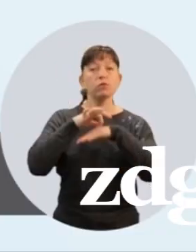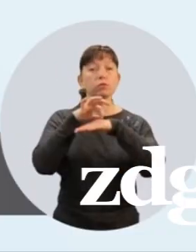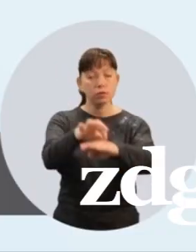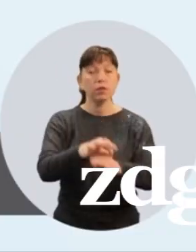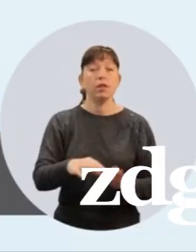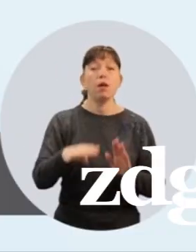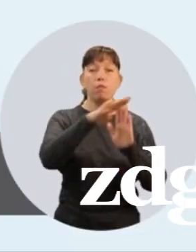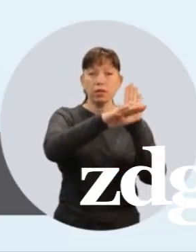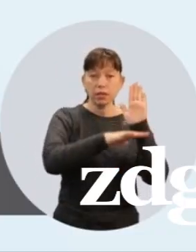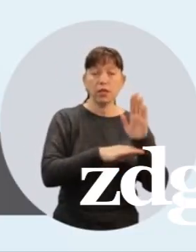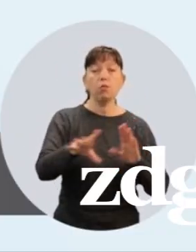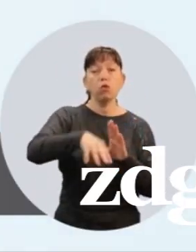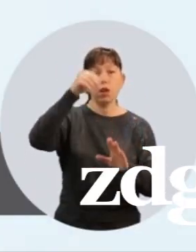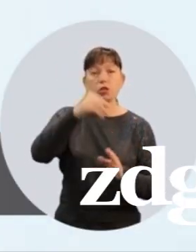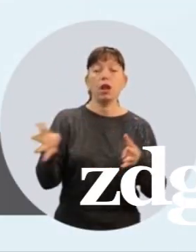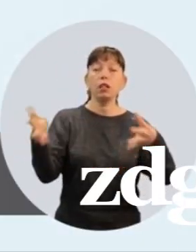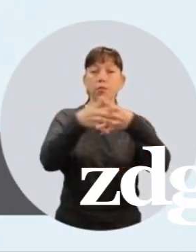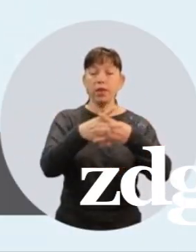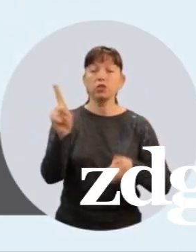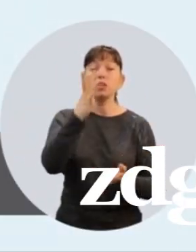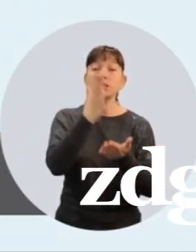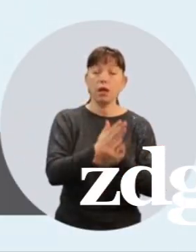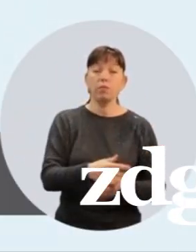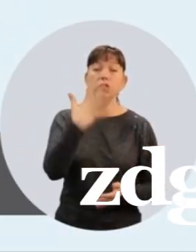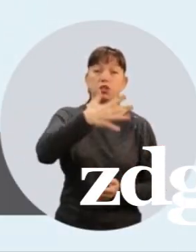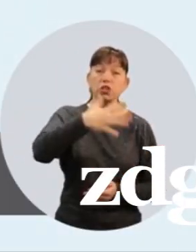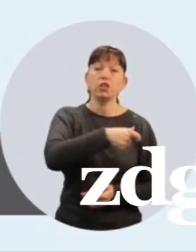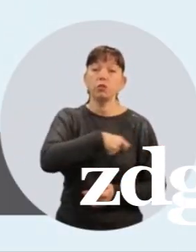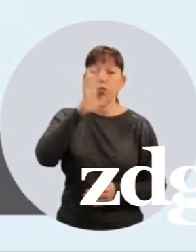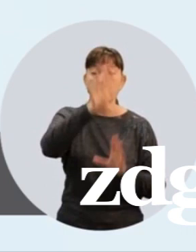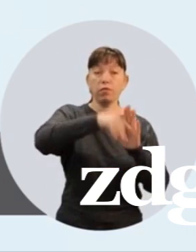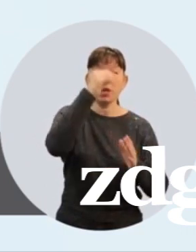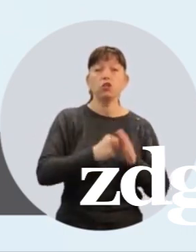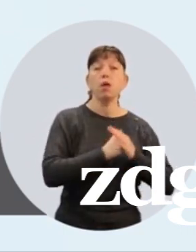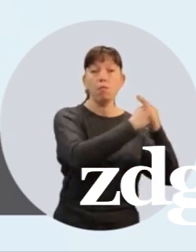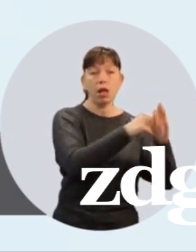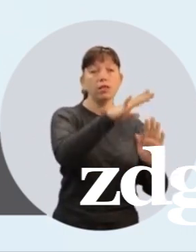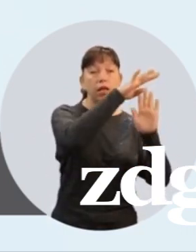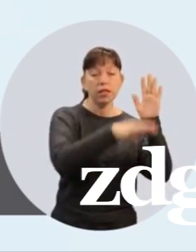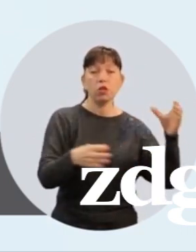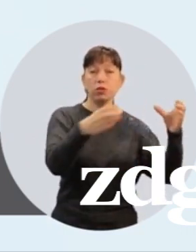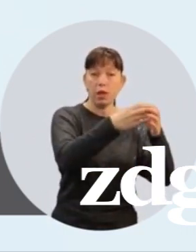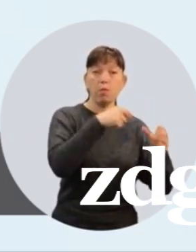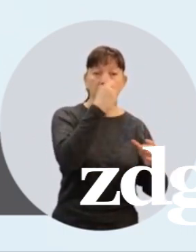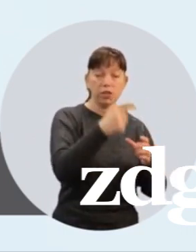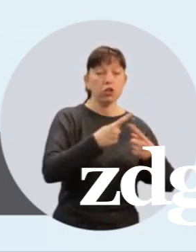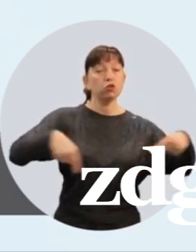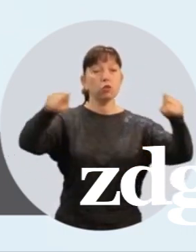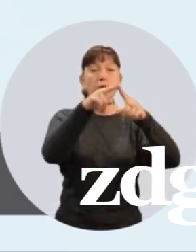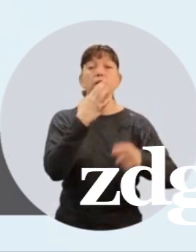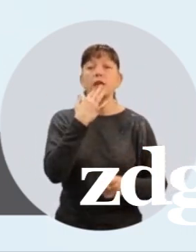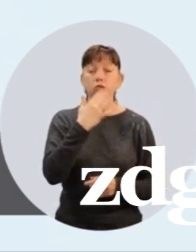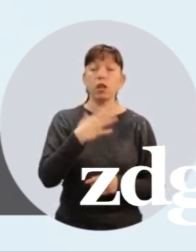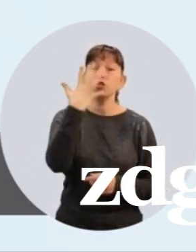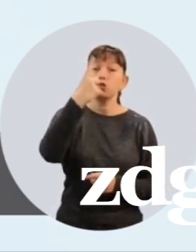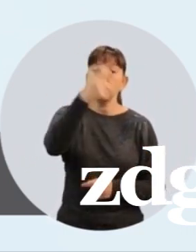La 24 februarie au loc alegeri parlamentare în baza unui nou sistem electoral, sistemul mixt. Acest lucru înseamnă